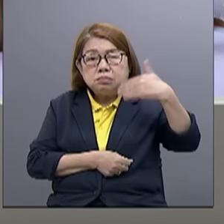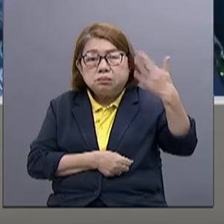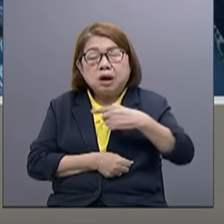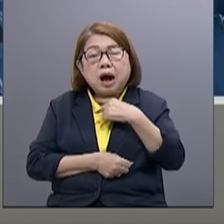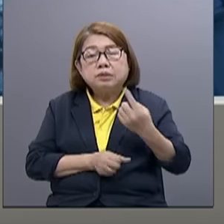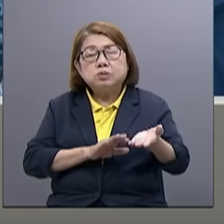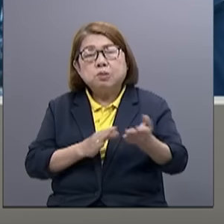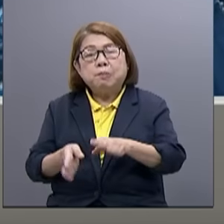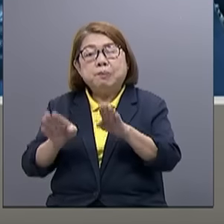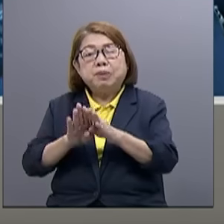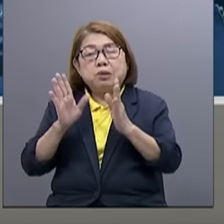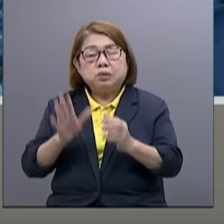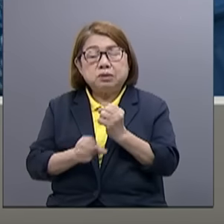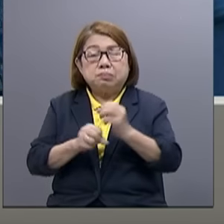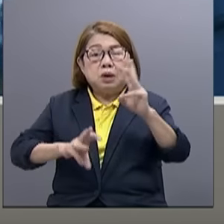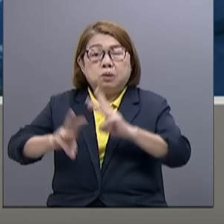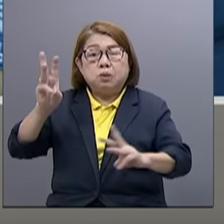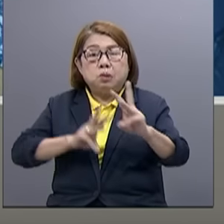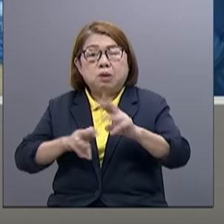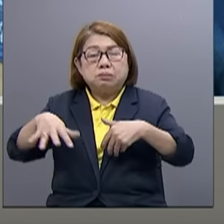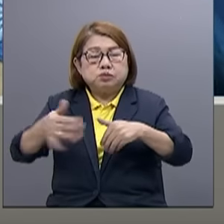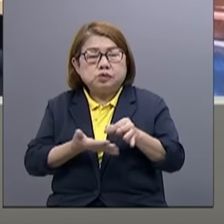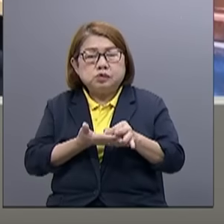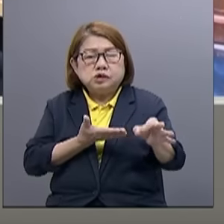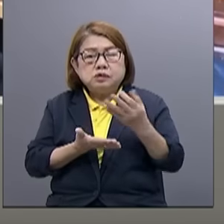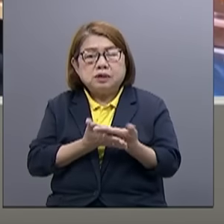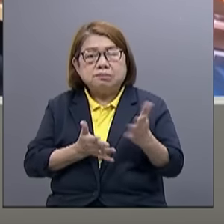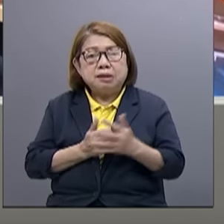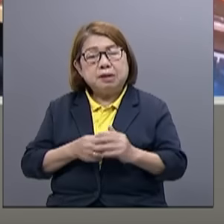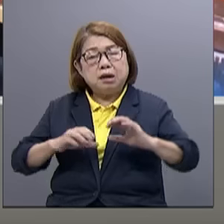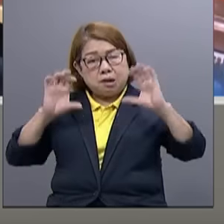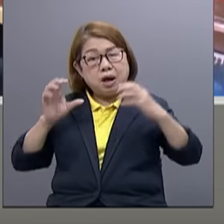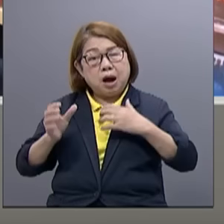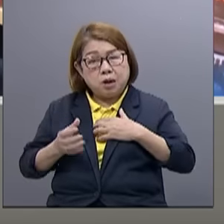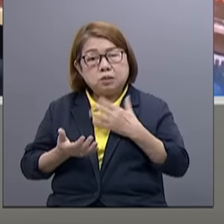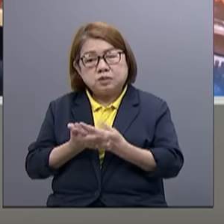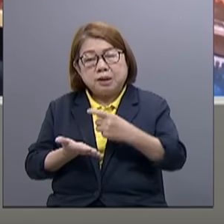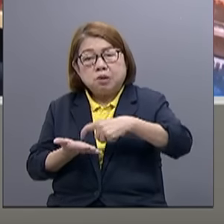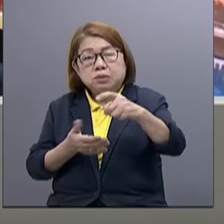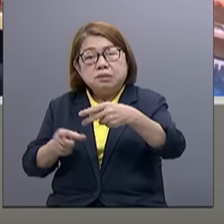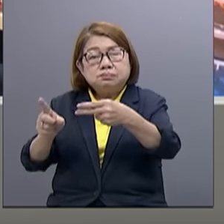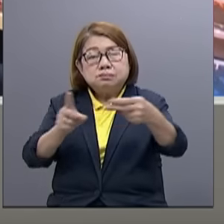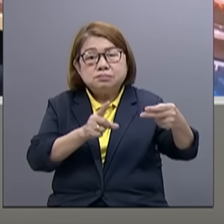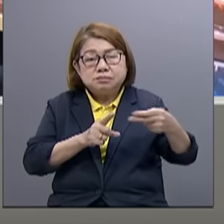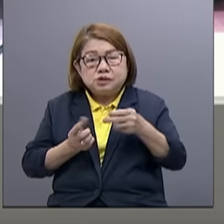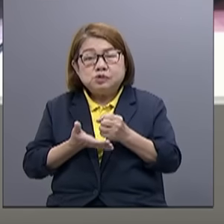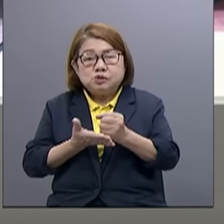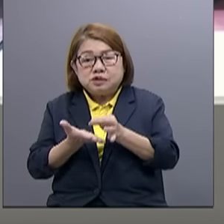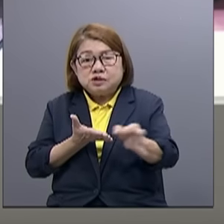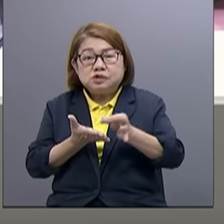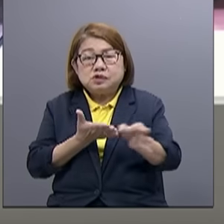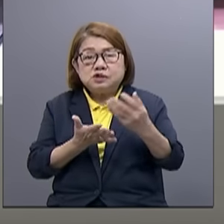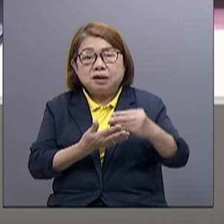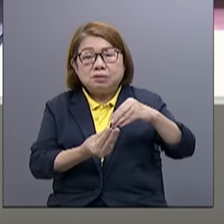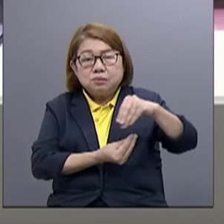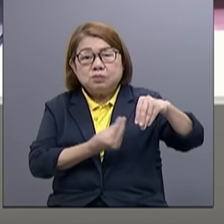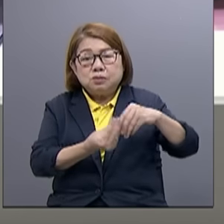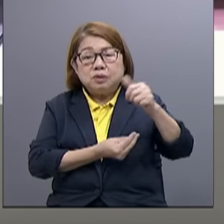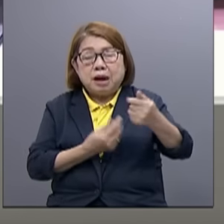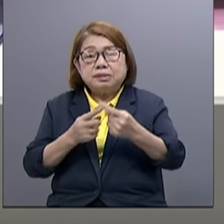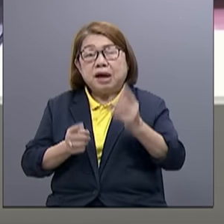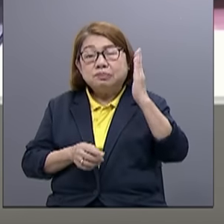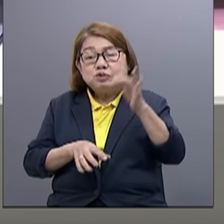ำลังซื้อมันก็หดค่ะรัฐอยากจะใช้ดิจิทัลวอลเล็ตเข้ามาหนุนเสริมกำลังซื้อกระตุ้นเศรษฐกิจแต่ดูเหมือนว่าในมุมมองของคุณสมชายมองว่า